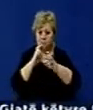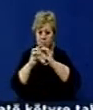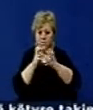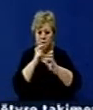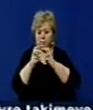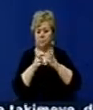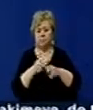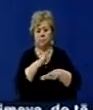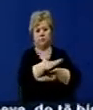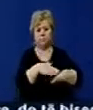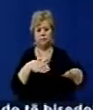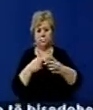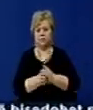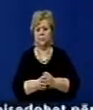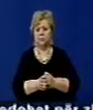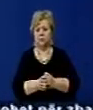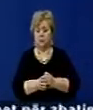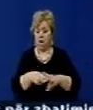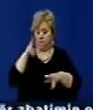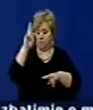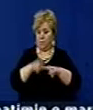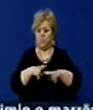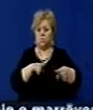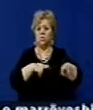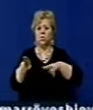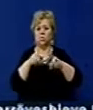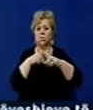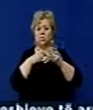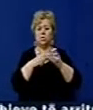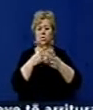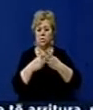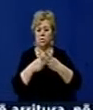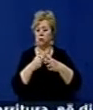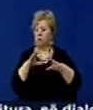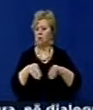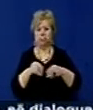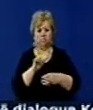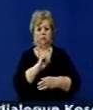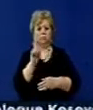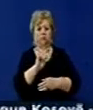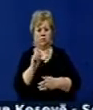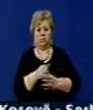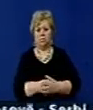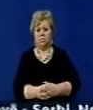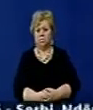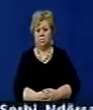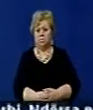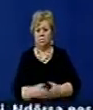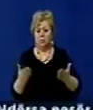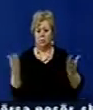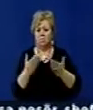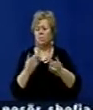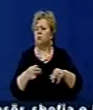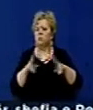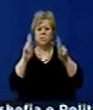këtë sallë, në këtë foltore, që vendimin e gjykatës kushtetuese nuk do ta ekzekuton. Sipas ka